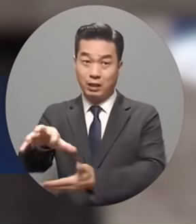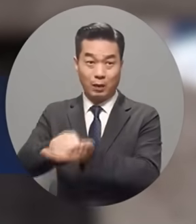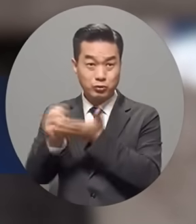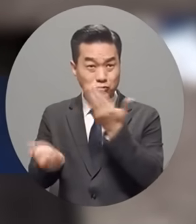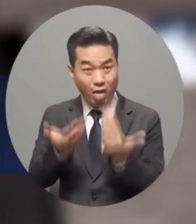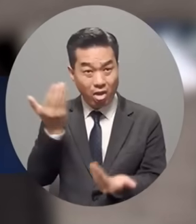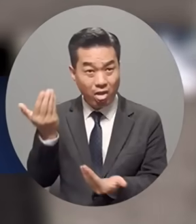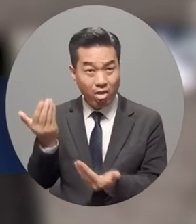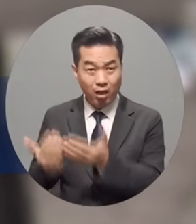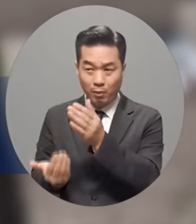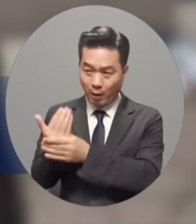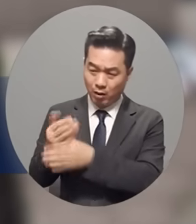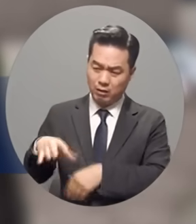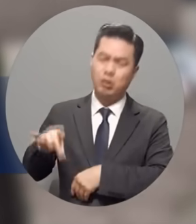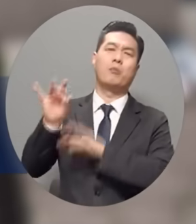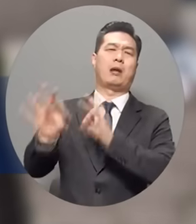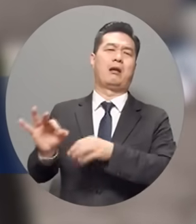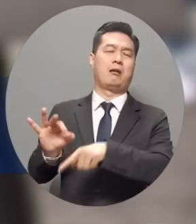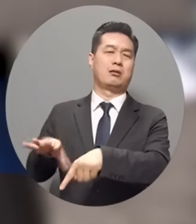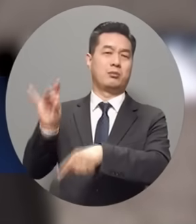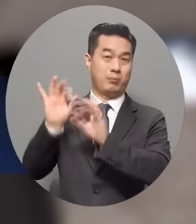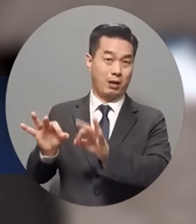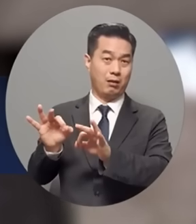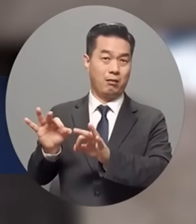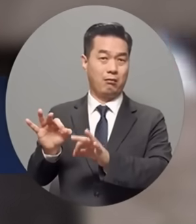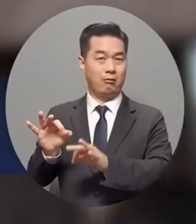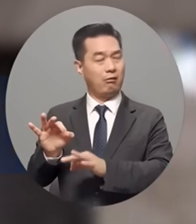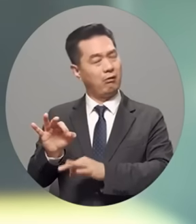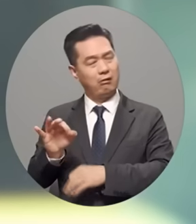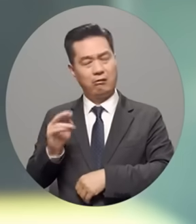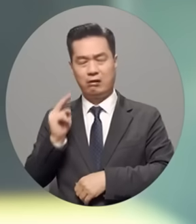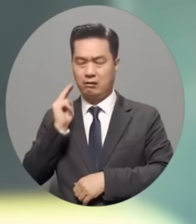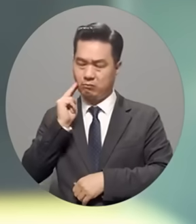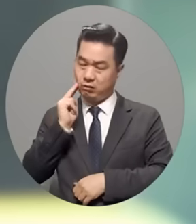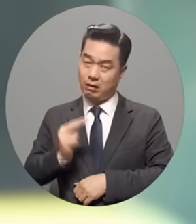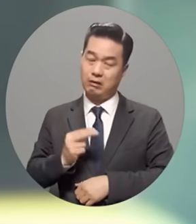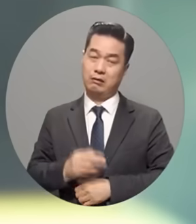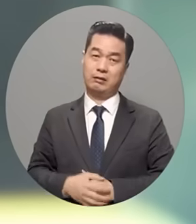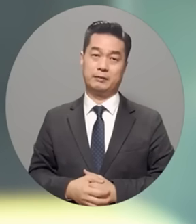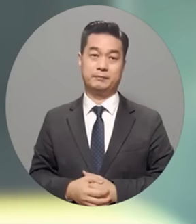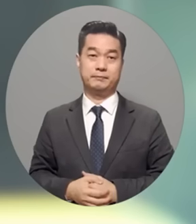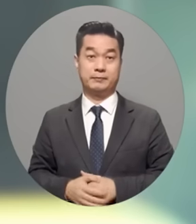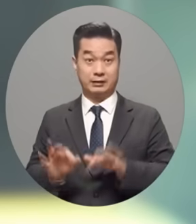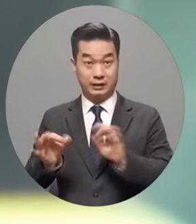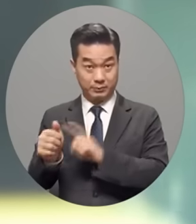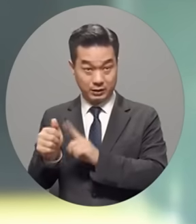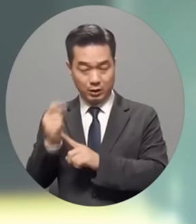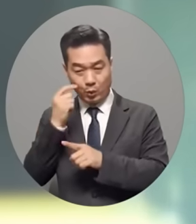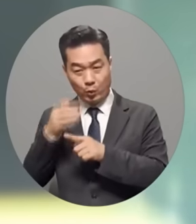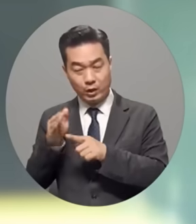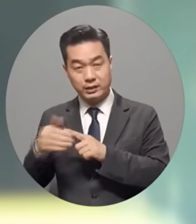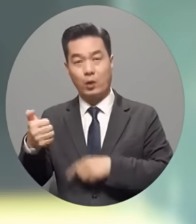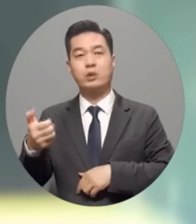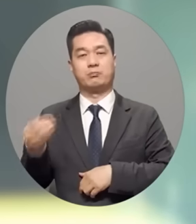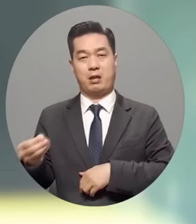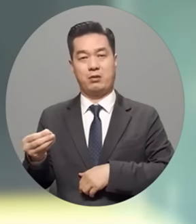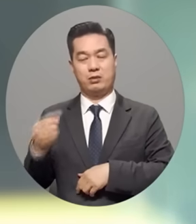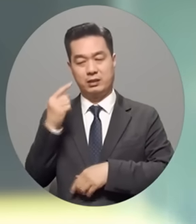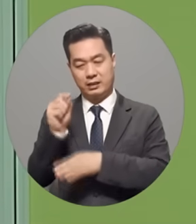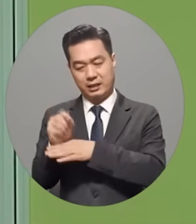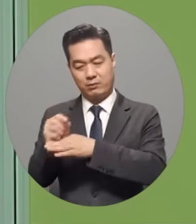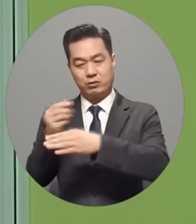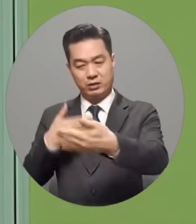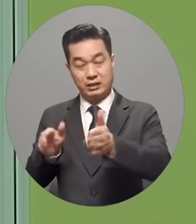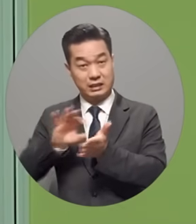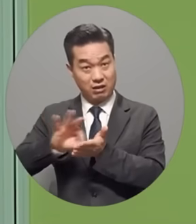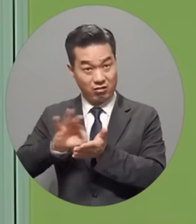걸 본 건 처음인데 뭐라 그럴까 이거 참담하죠. 김 씨는 월세 50만 원에 사무실을 이용했지만